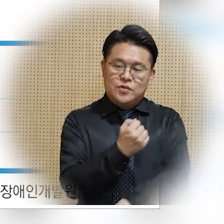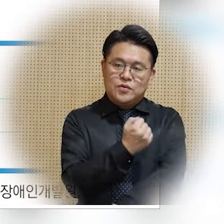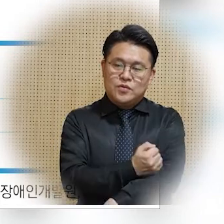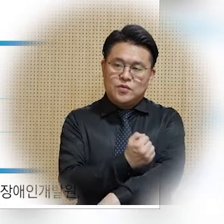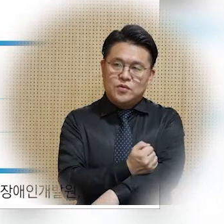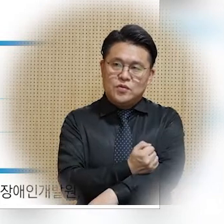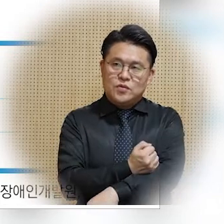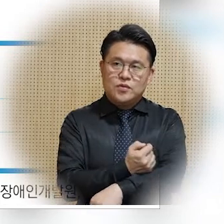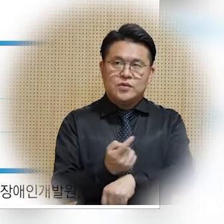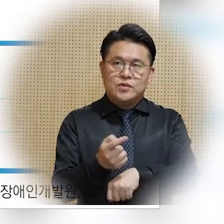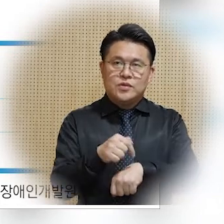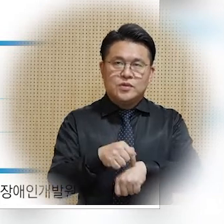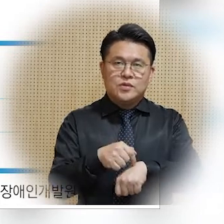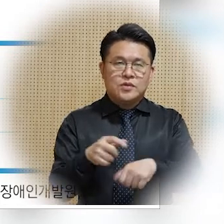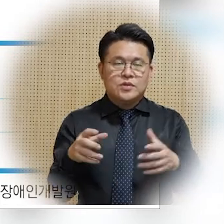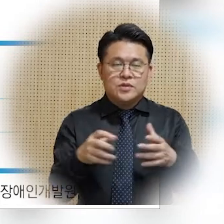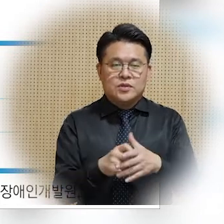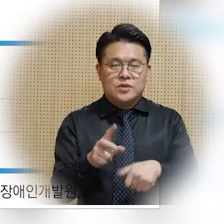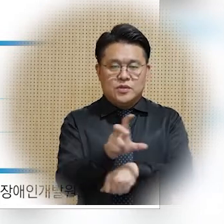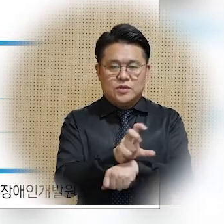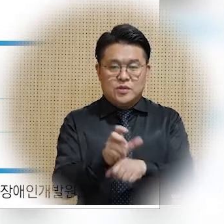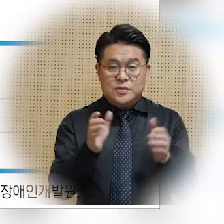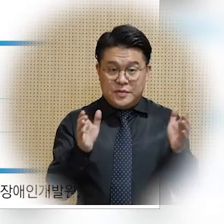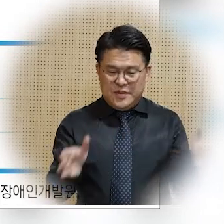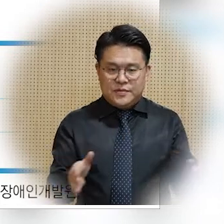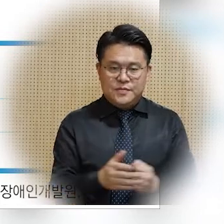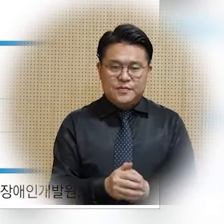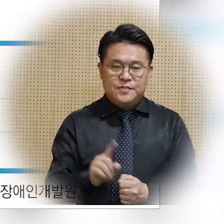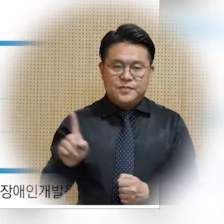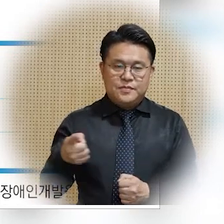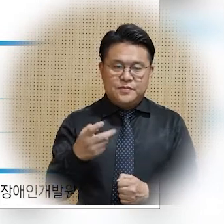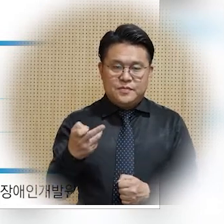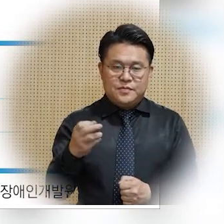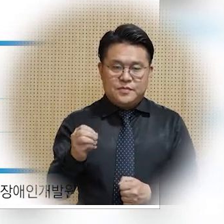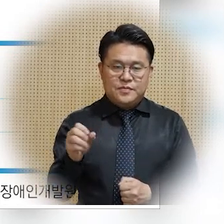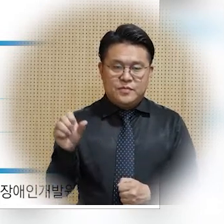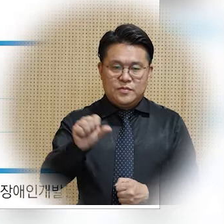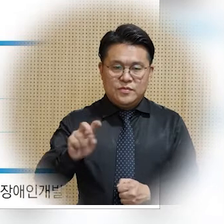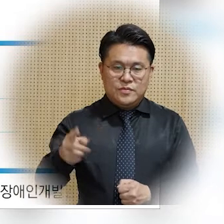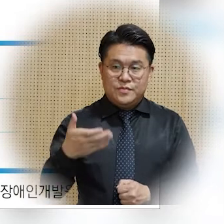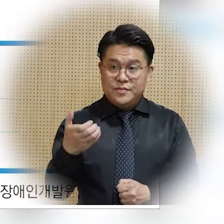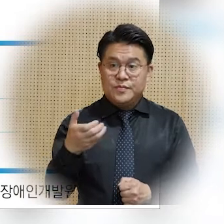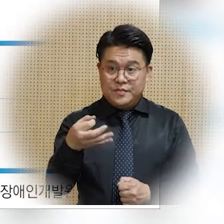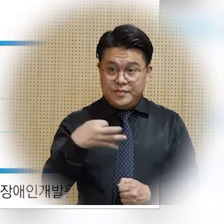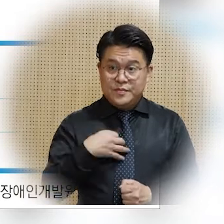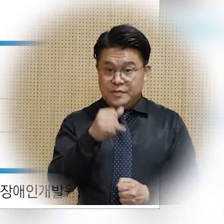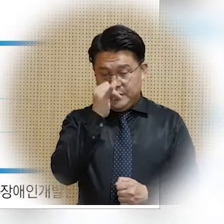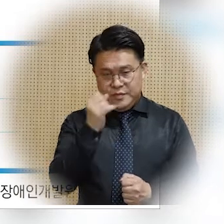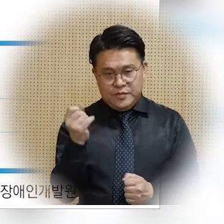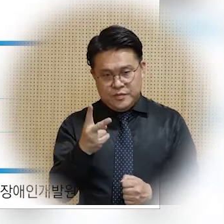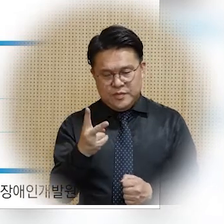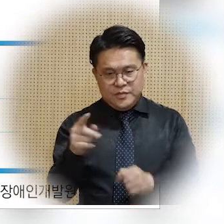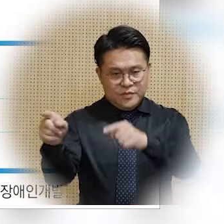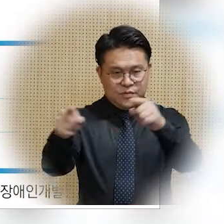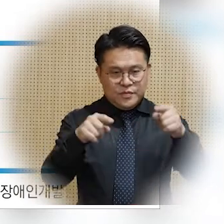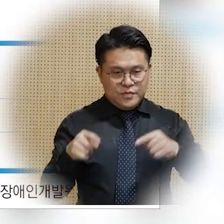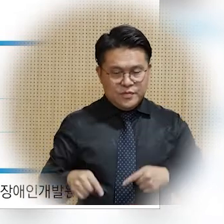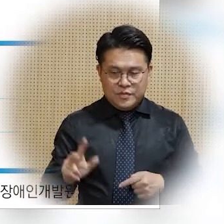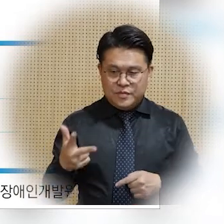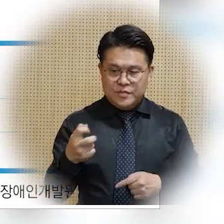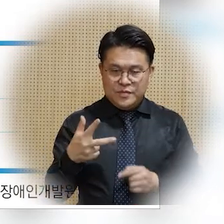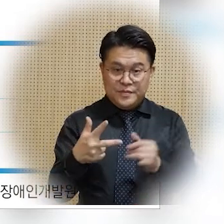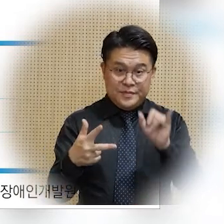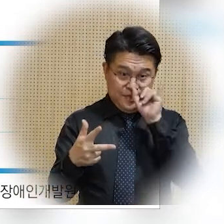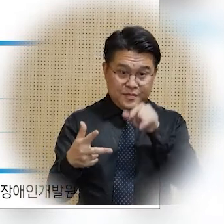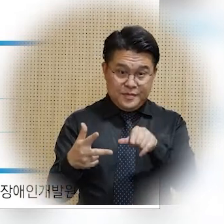주에 25시간 근무를 했을 때 이제 112만 5,290원의 돈을 받고 있고, 전국적으로 이제 777명이 배치가 될